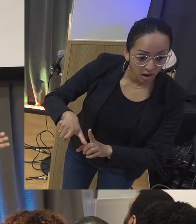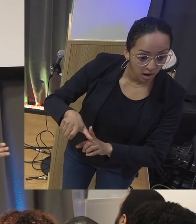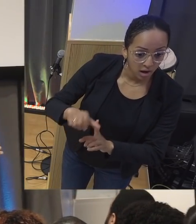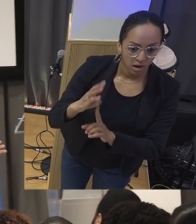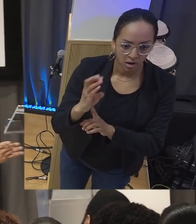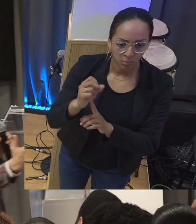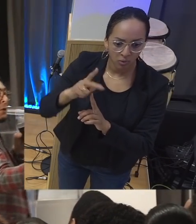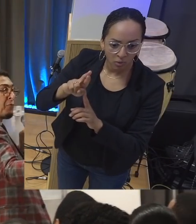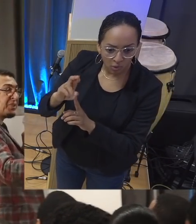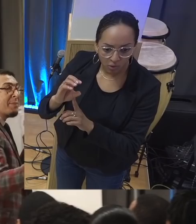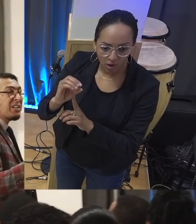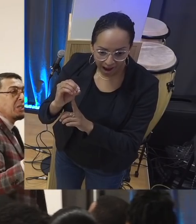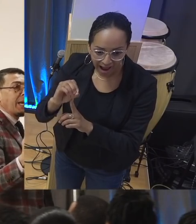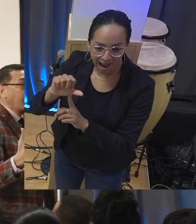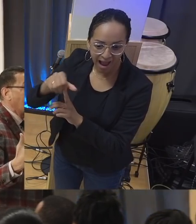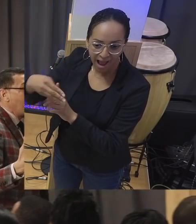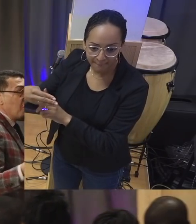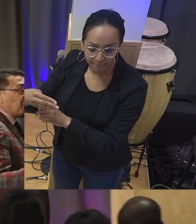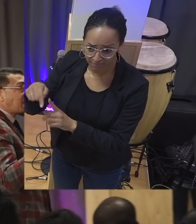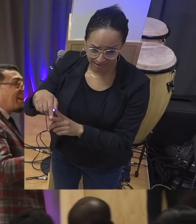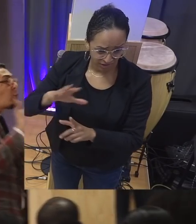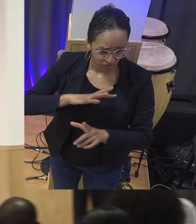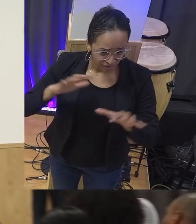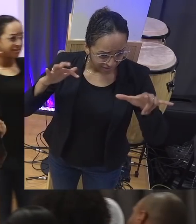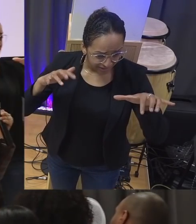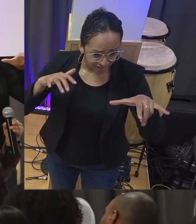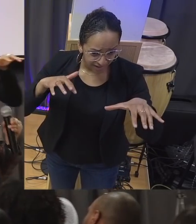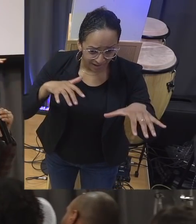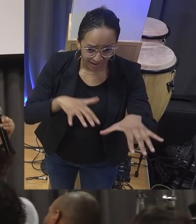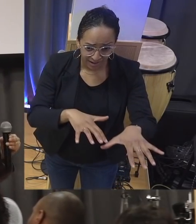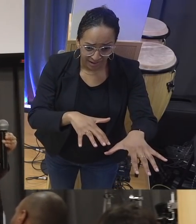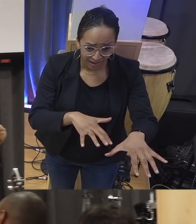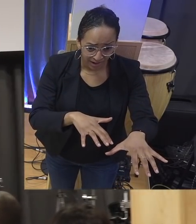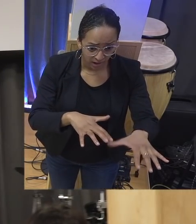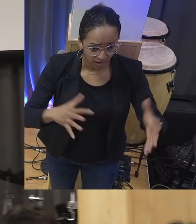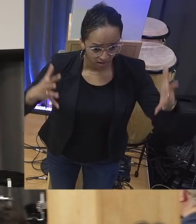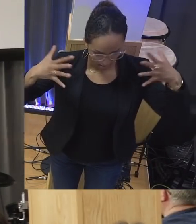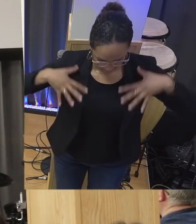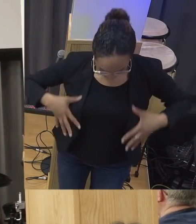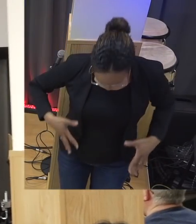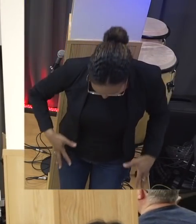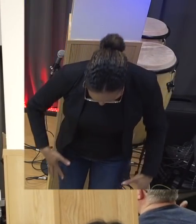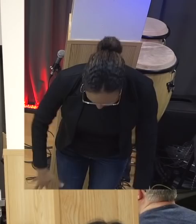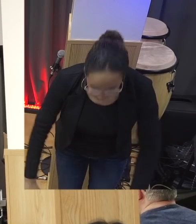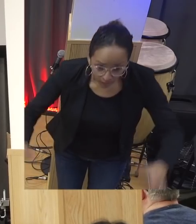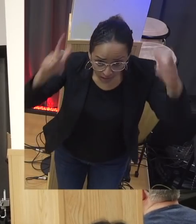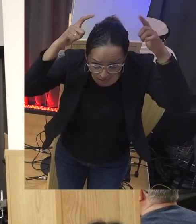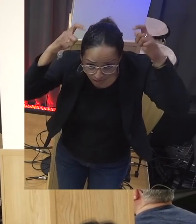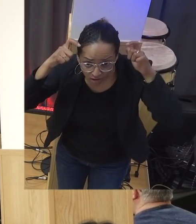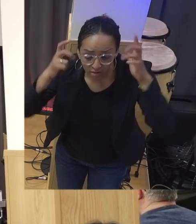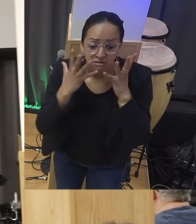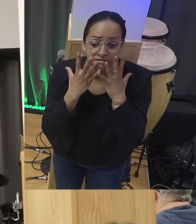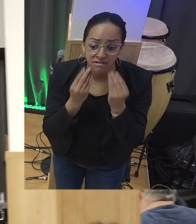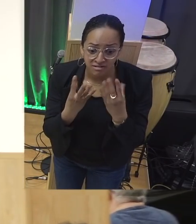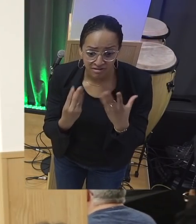pastorale. Vous imaginez, vous avez 3 barbus en djellaba avec la toque sur la tête, la chachia,